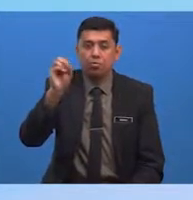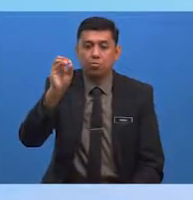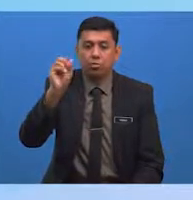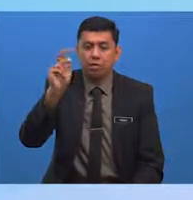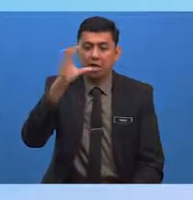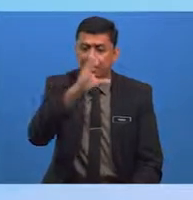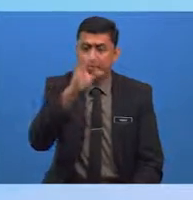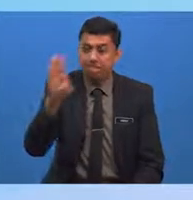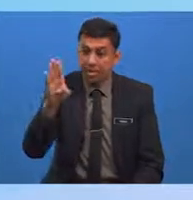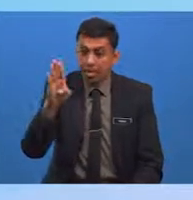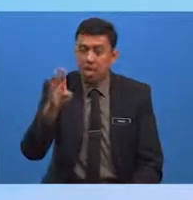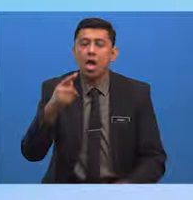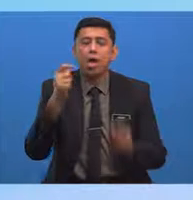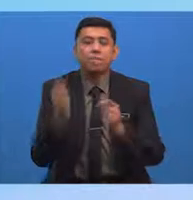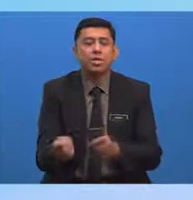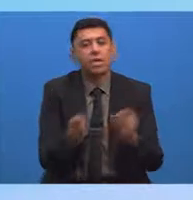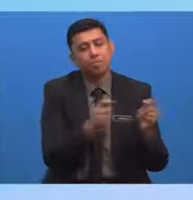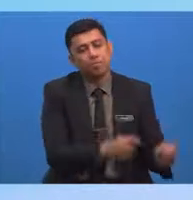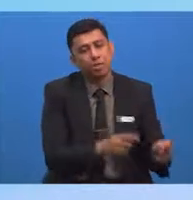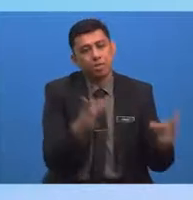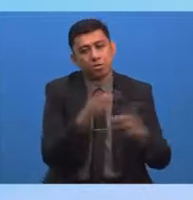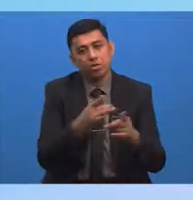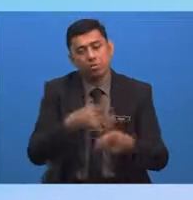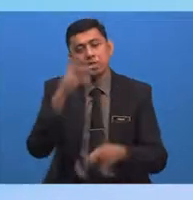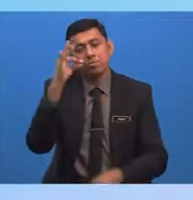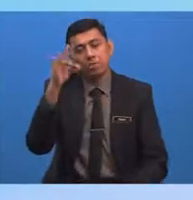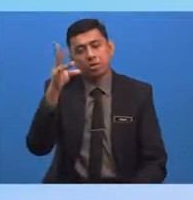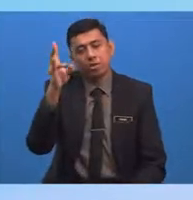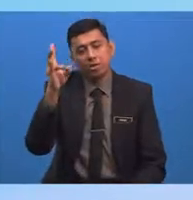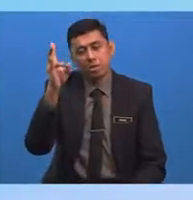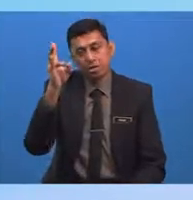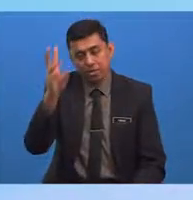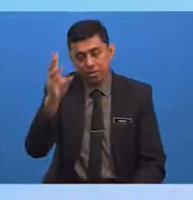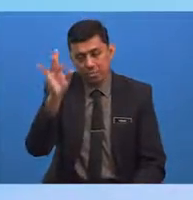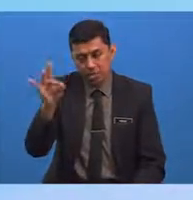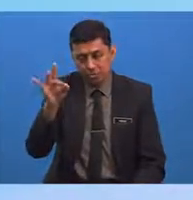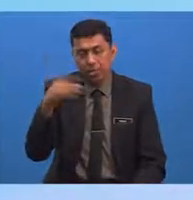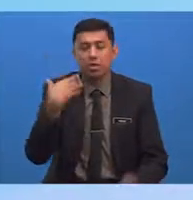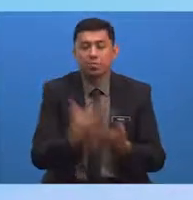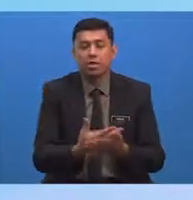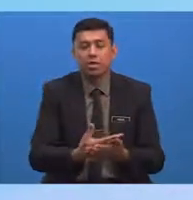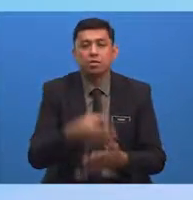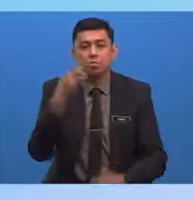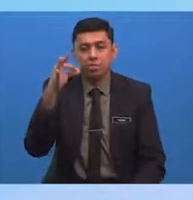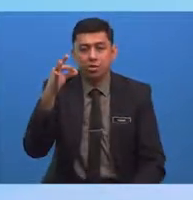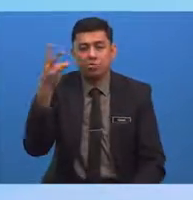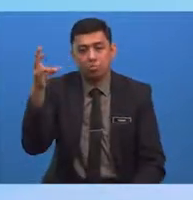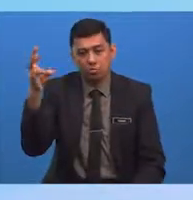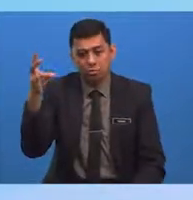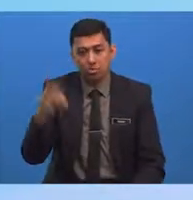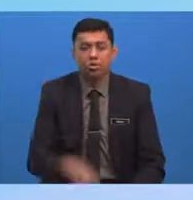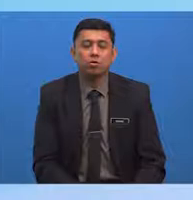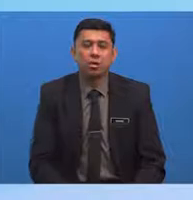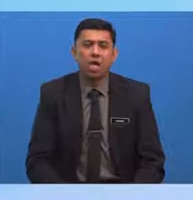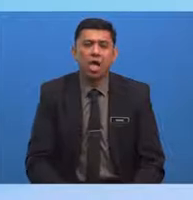Sarawak yang kedua, mentadbir Sarawak dari tahun 1868 hingga 1917. Charles ialah